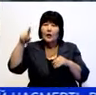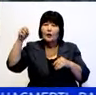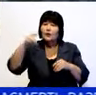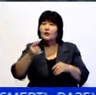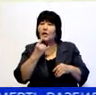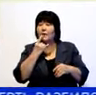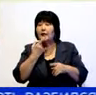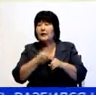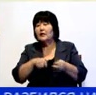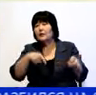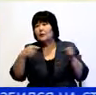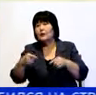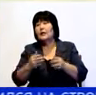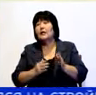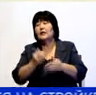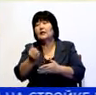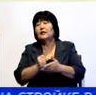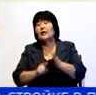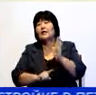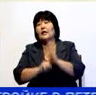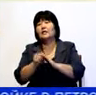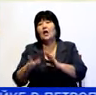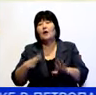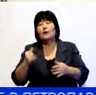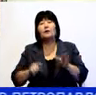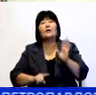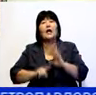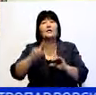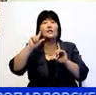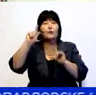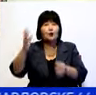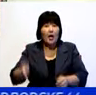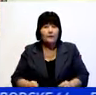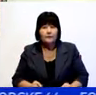батарей и переведут их в режим хранения до начала подготовки к запуску.